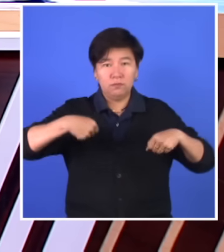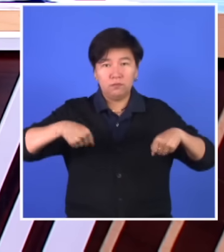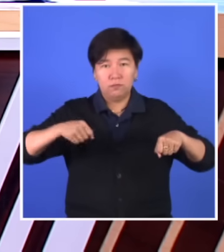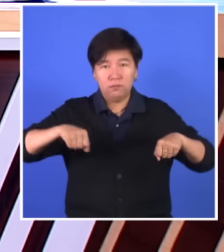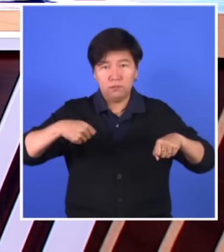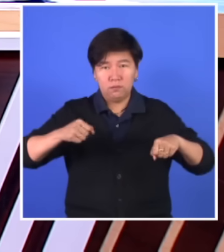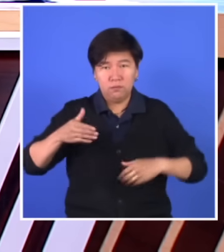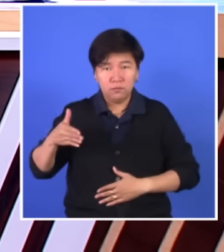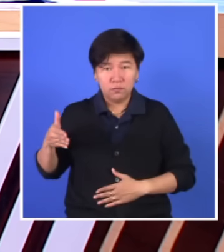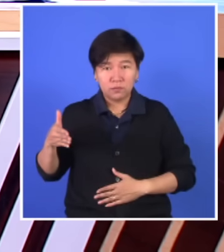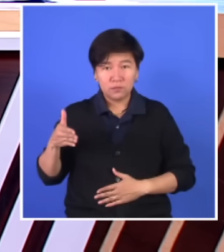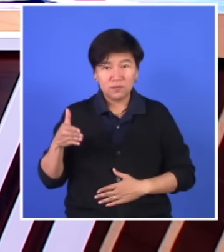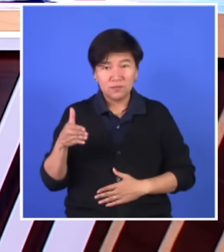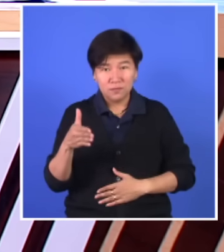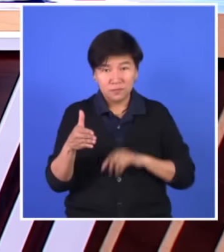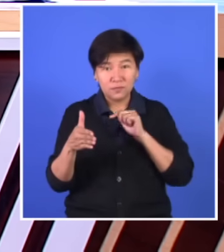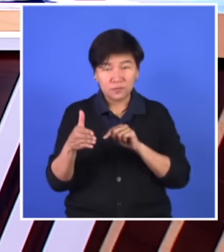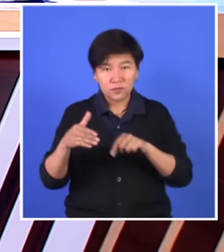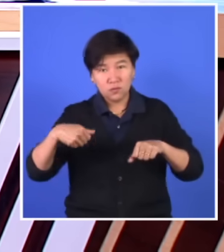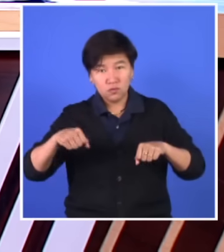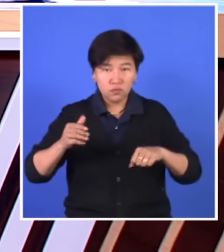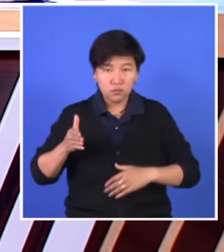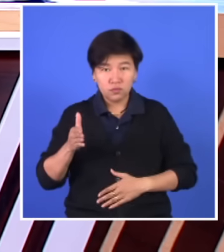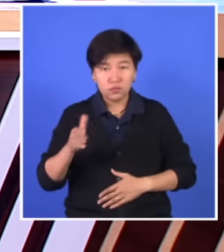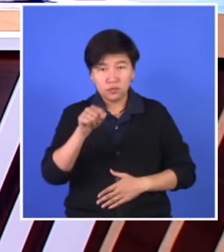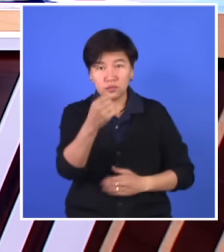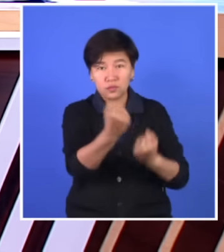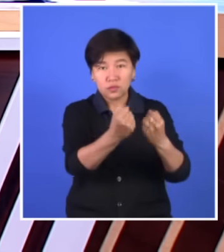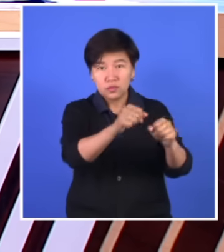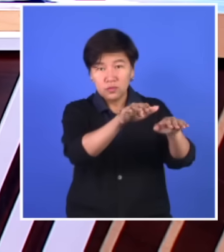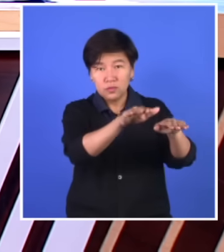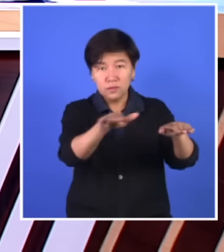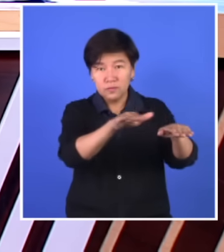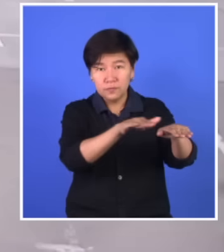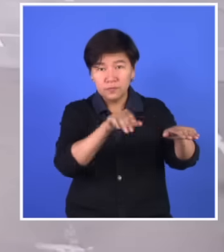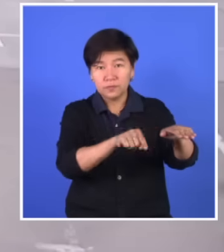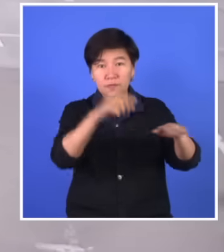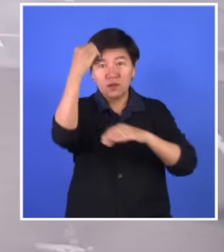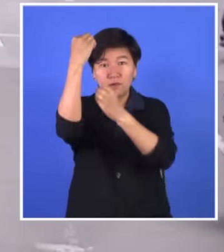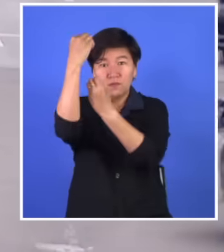แล้วก็ไปพุ่งชนท้ายรถเก๋งที่เขาติดไฟแดงอยู่เห็นภาพกันจะๆเลย